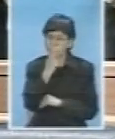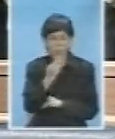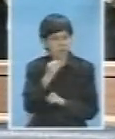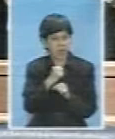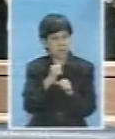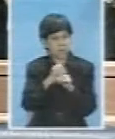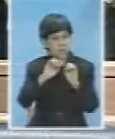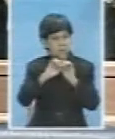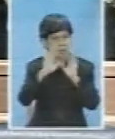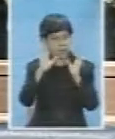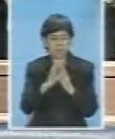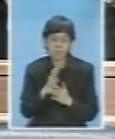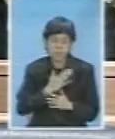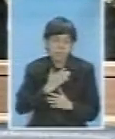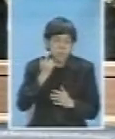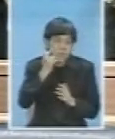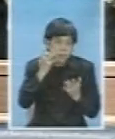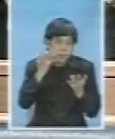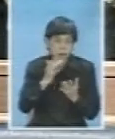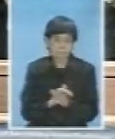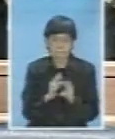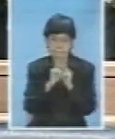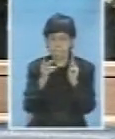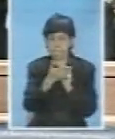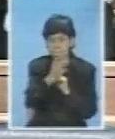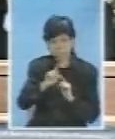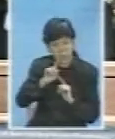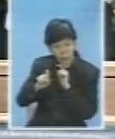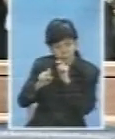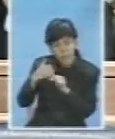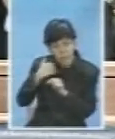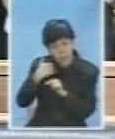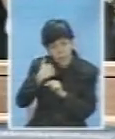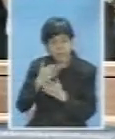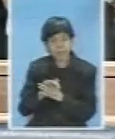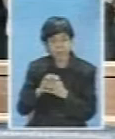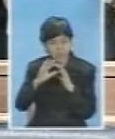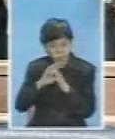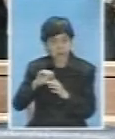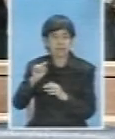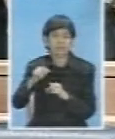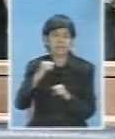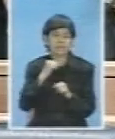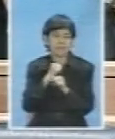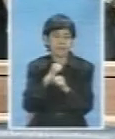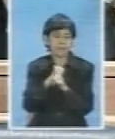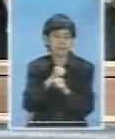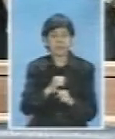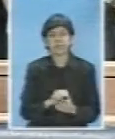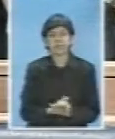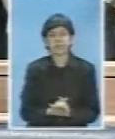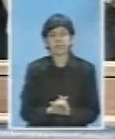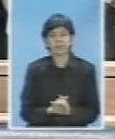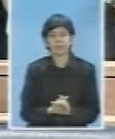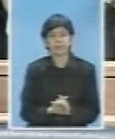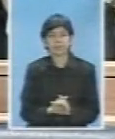ใสไม่ทราบว่าทางคณะกรรมการได้ซักถามหรือไม่นะครับคือเรื่องของการจัดหา